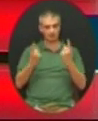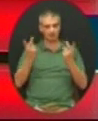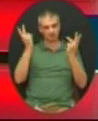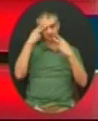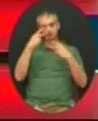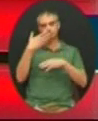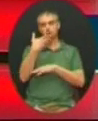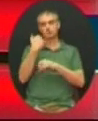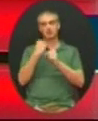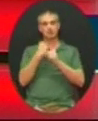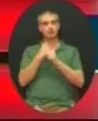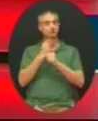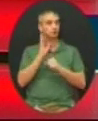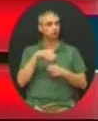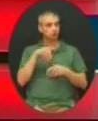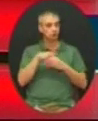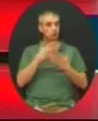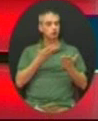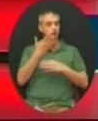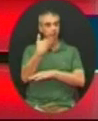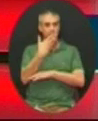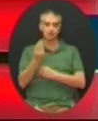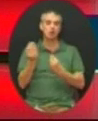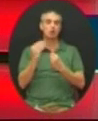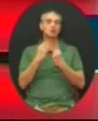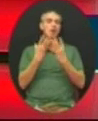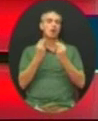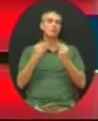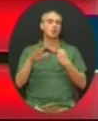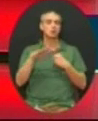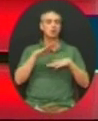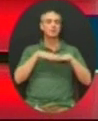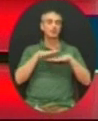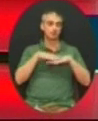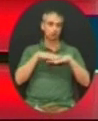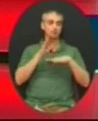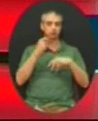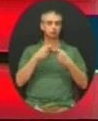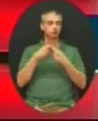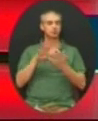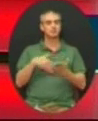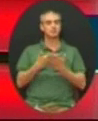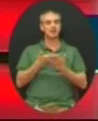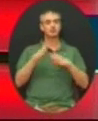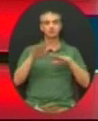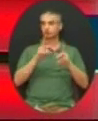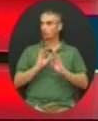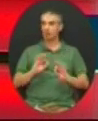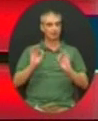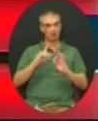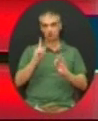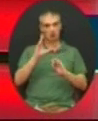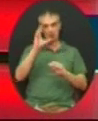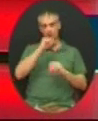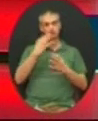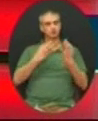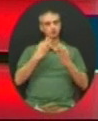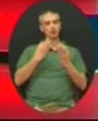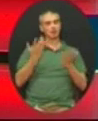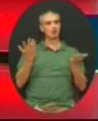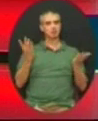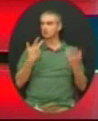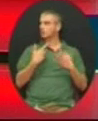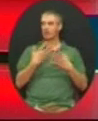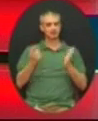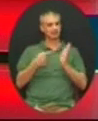הסכמים שהמדינה עשתה. יש בשירות המדינה גם עוד אין ספור תחומים מקצועיים שבהם יש גורמים מייעצים לממשלה. אף אחד מהם לא נתפס כשחקן וטו. אין